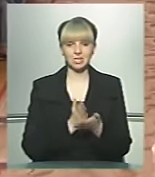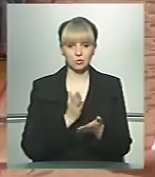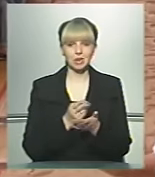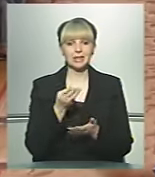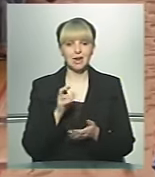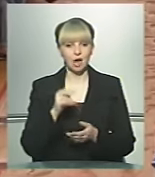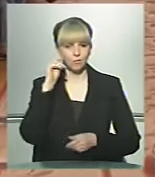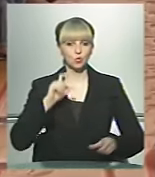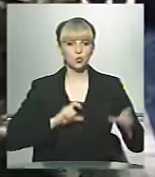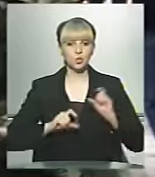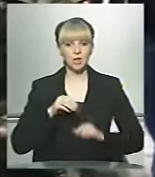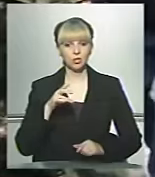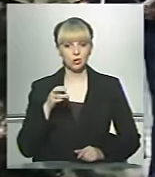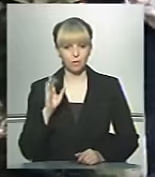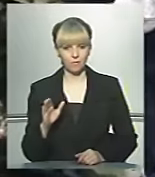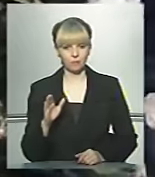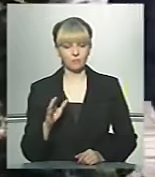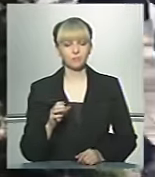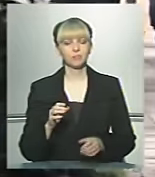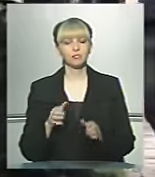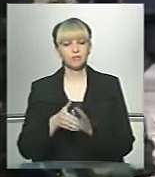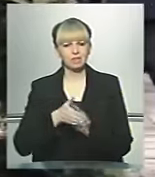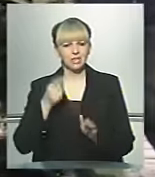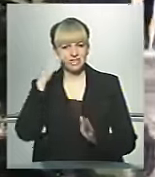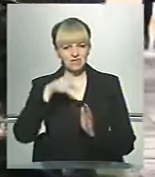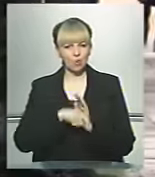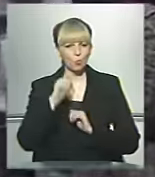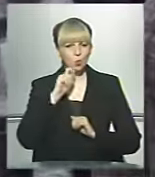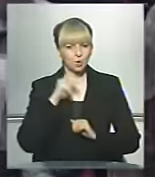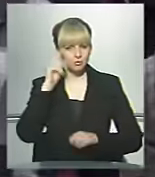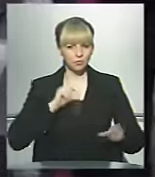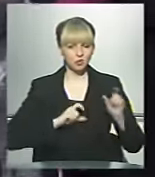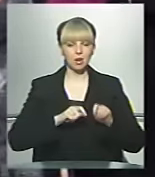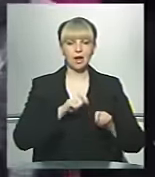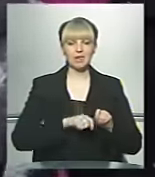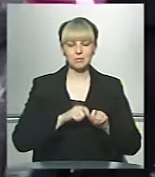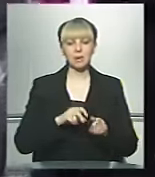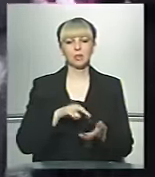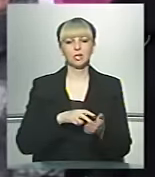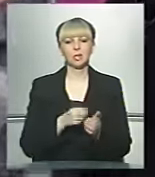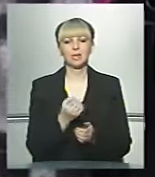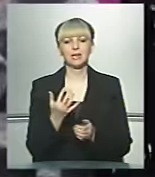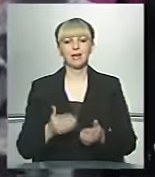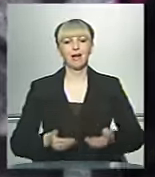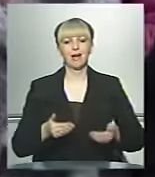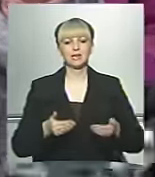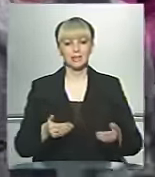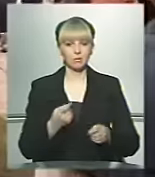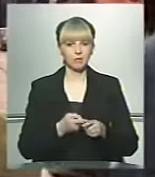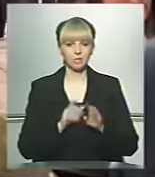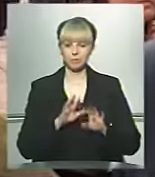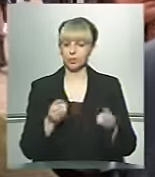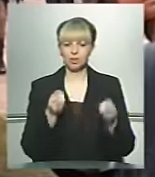для студентів. Пробуджувати свідомість українських студентів експерти планують у кілька етапів. Кажуть, це